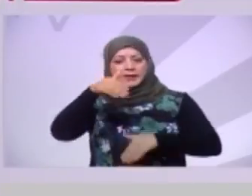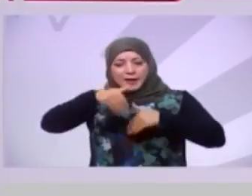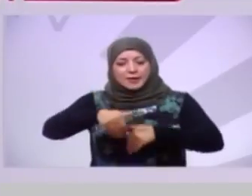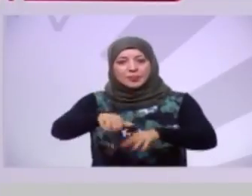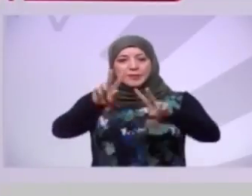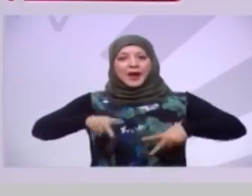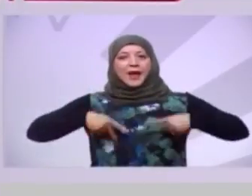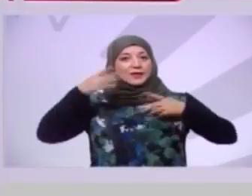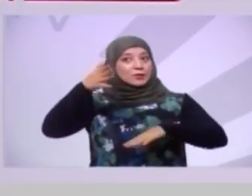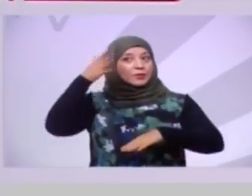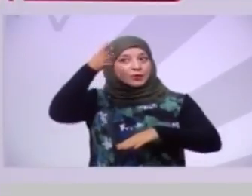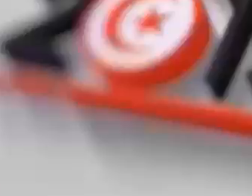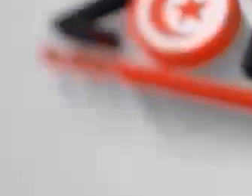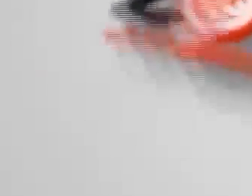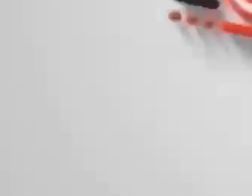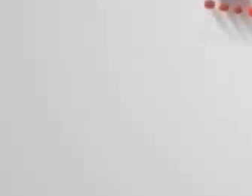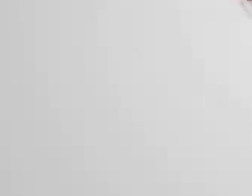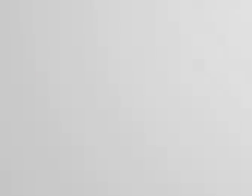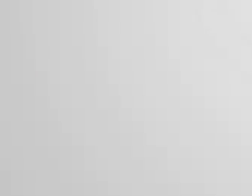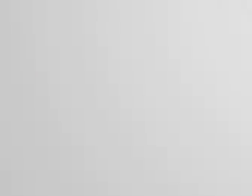على منطقتكم